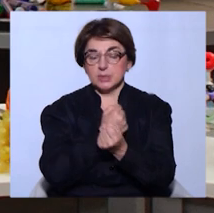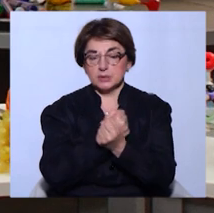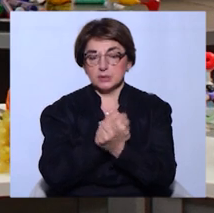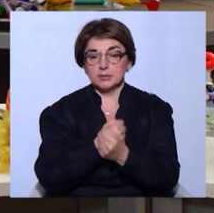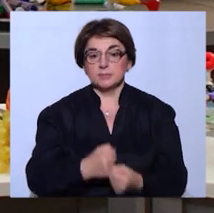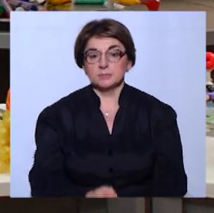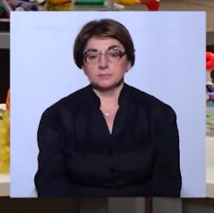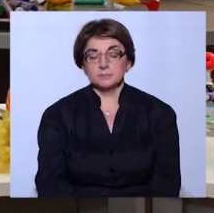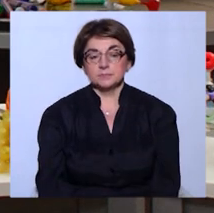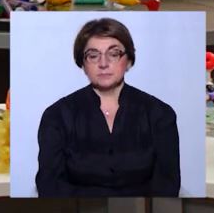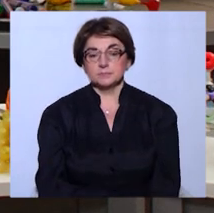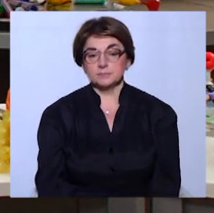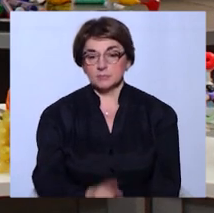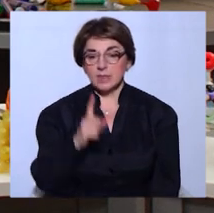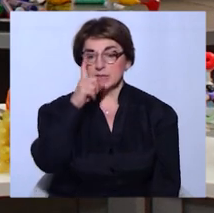ძმარი,